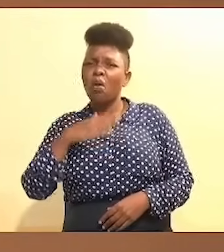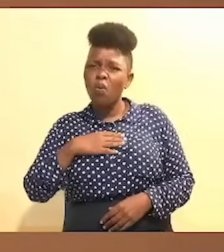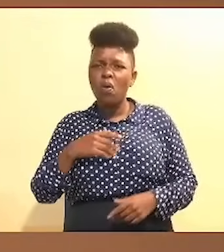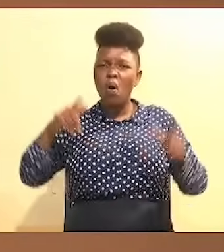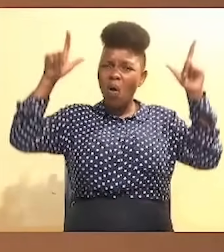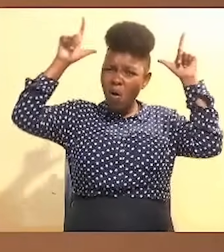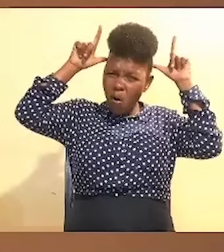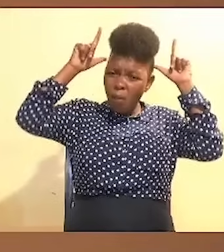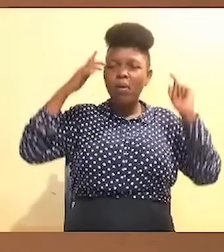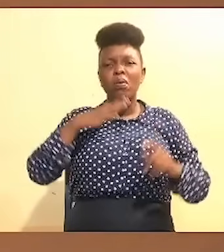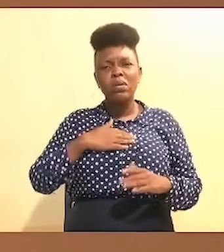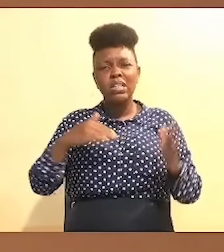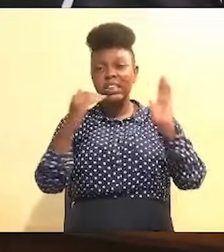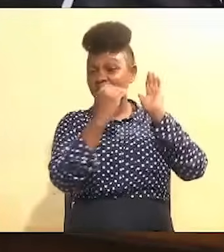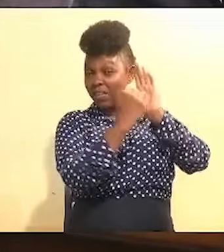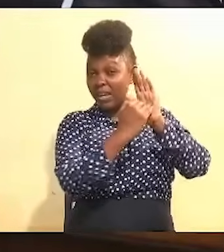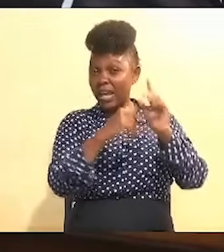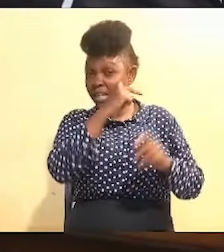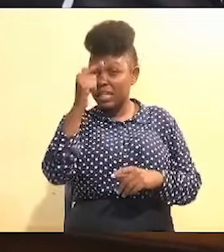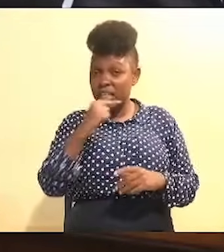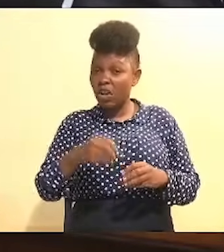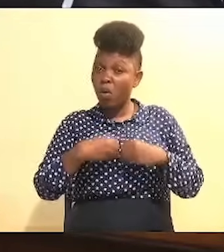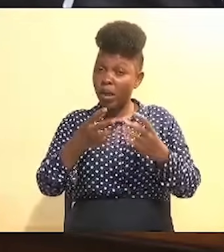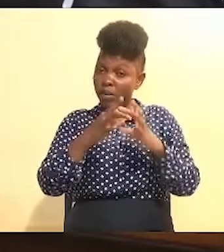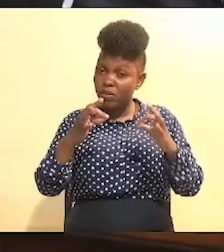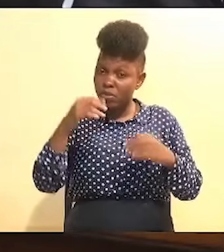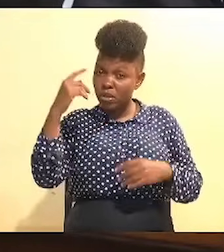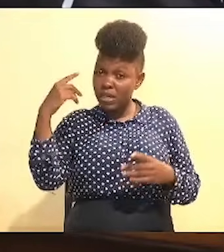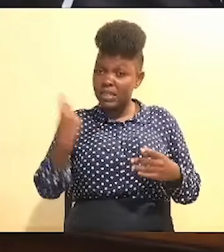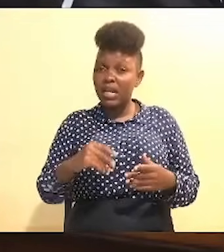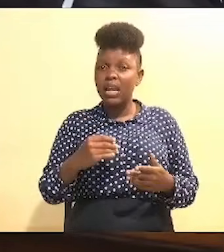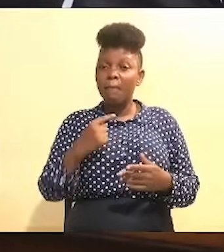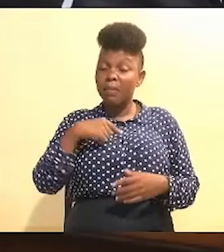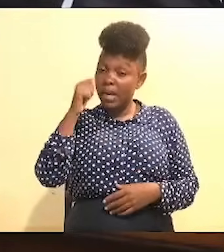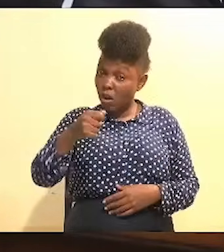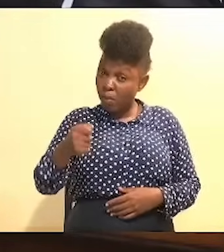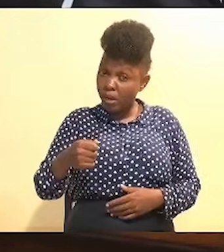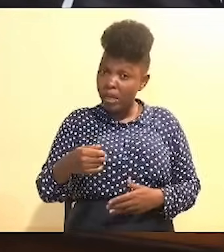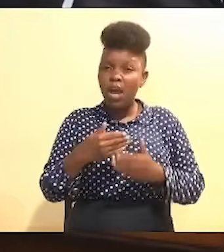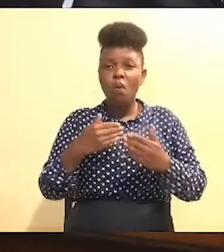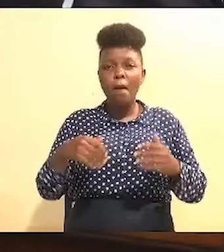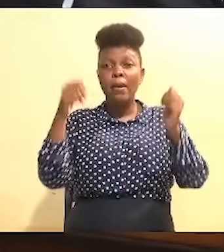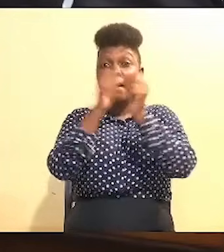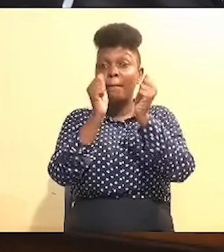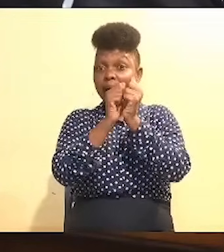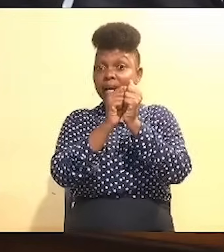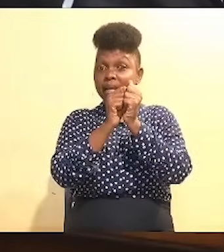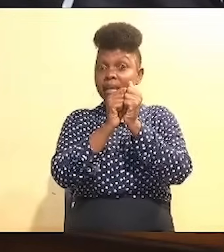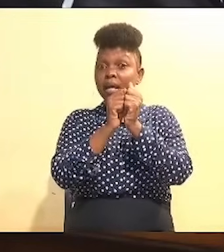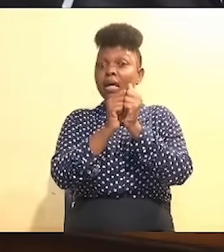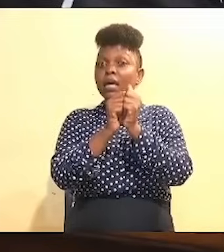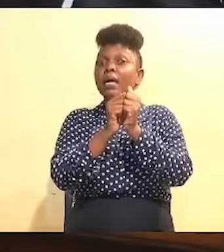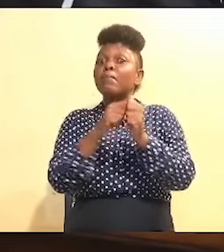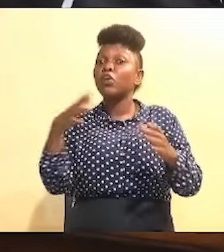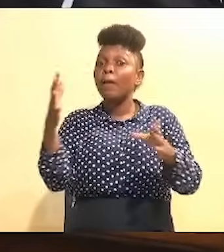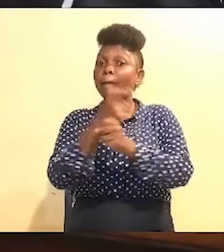Tanzania ndio nimeona wamejaribu kuweka vizuri sana, kwa kweli tunawapongeza, kwamba ile mali ambayo mmeichuma mkiwa pamoja,